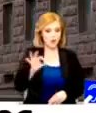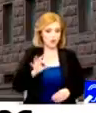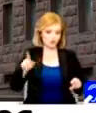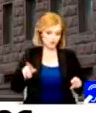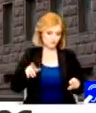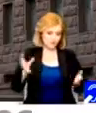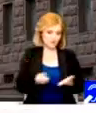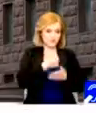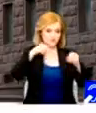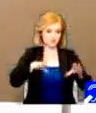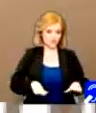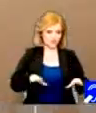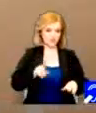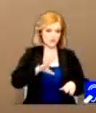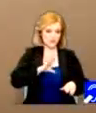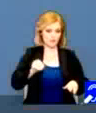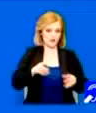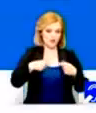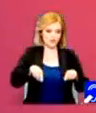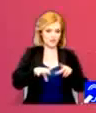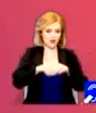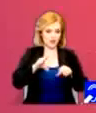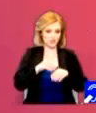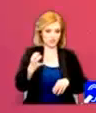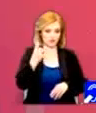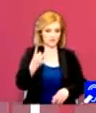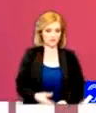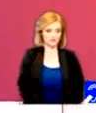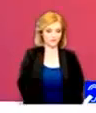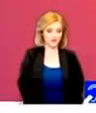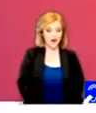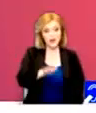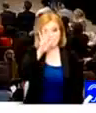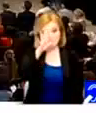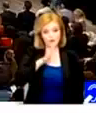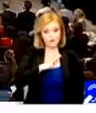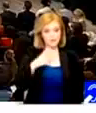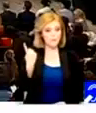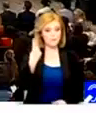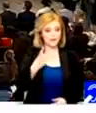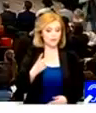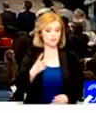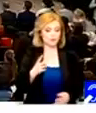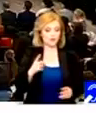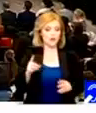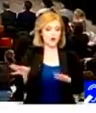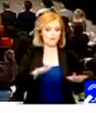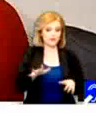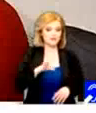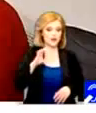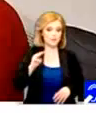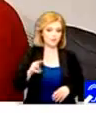unui consens pentru a evita alegerile anticipate. La Chișinău a avut loc primul summit dedicat în